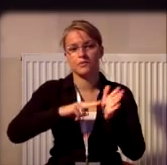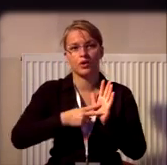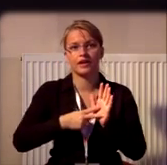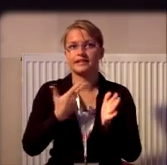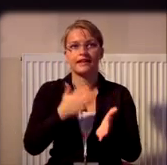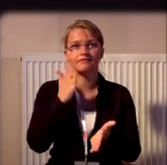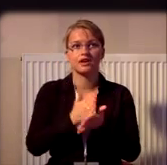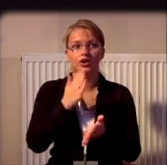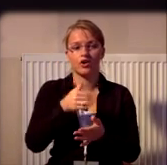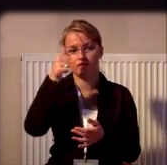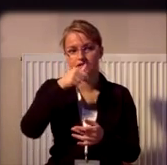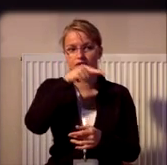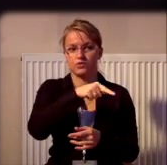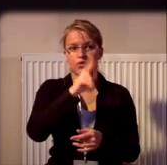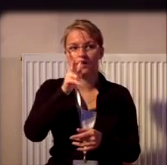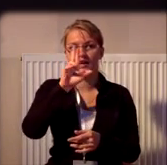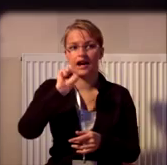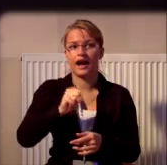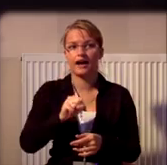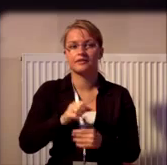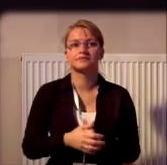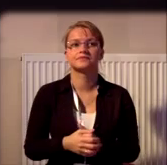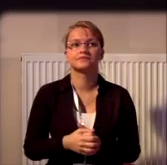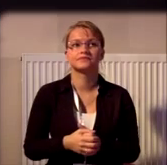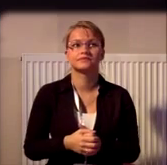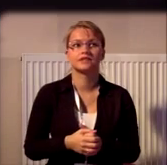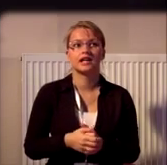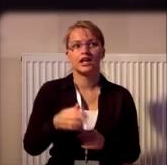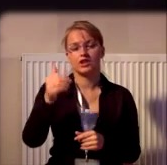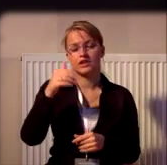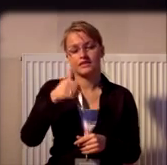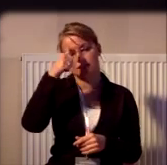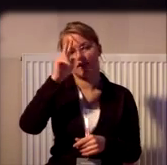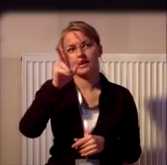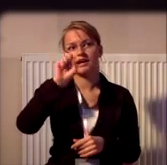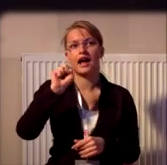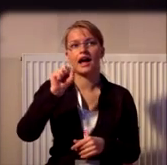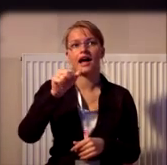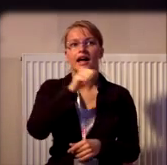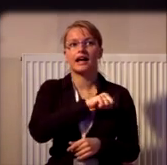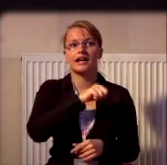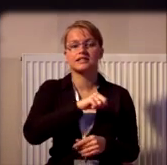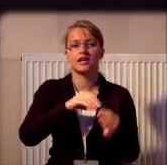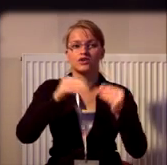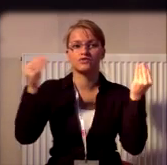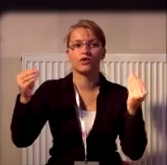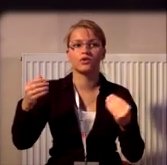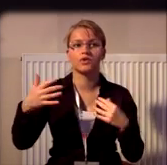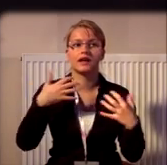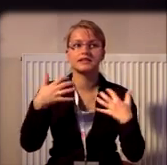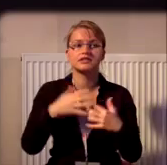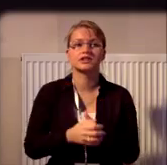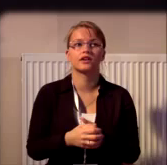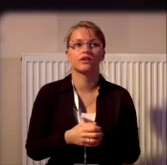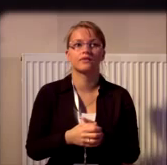taką nazwą, jak tutaj się pojawia KRA, czyli już wiecie Państwo, co to znaczy, klasa rozwoju artystycznego. Nazwaliśmy ekspresja talentów i